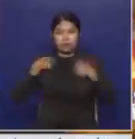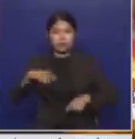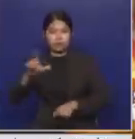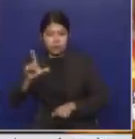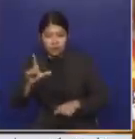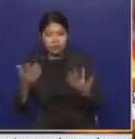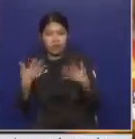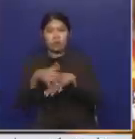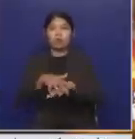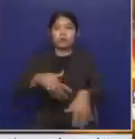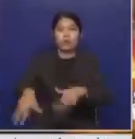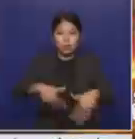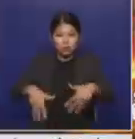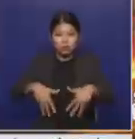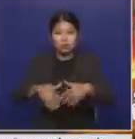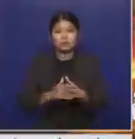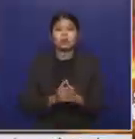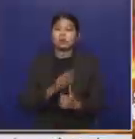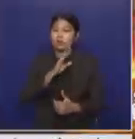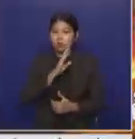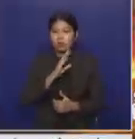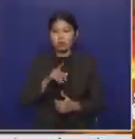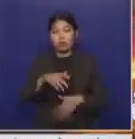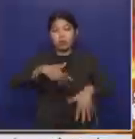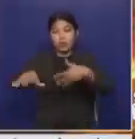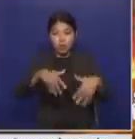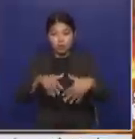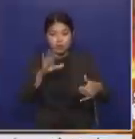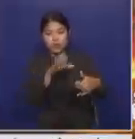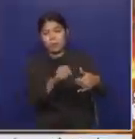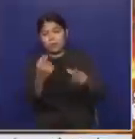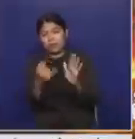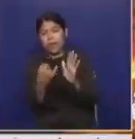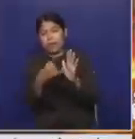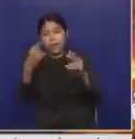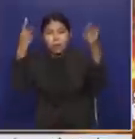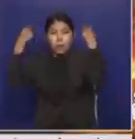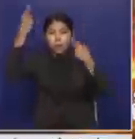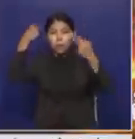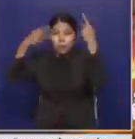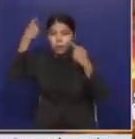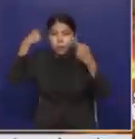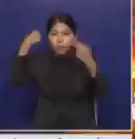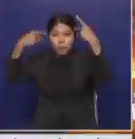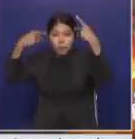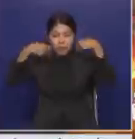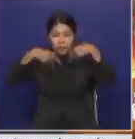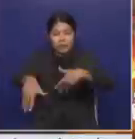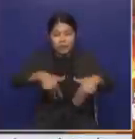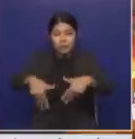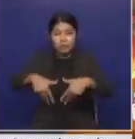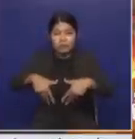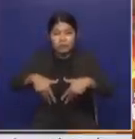แล้วแฝงตัวเป็นประชาชนซึ่งหากจะหาซึ่งประชาชนสังเกตุง่ายจากทรงผมครับเพราะเป็นไปไม่ได้นะที่ประชาชน